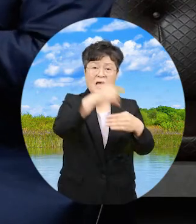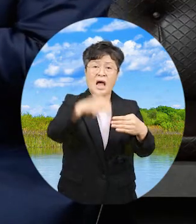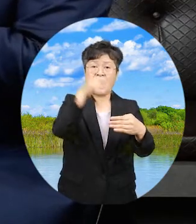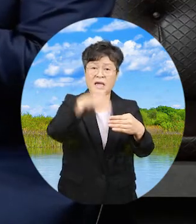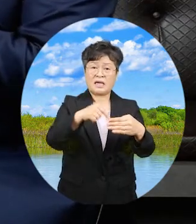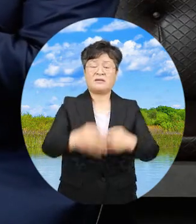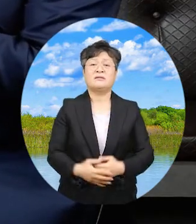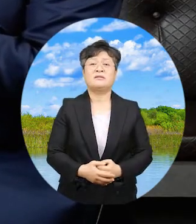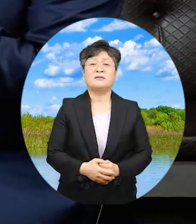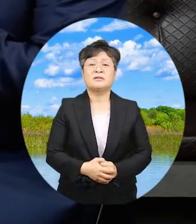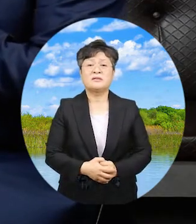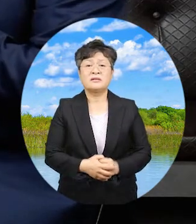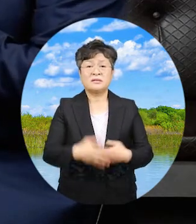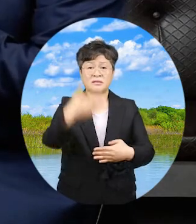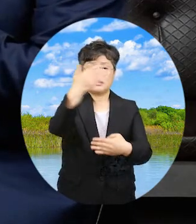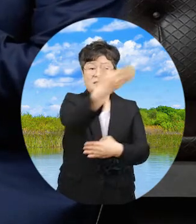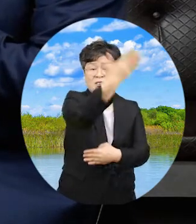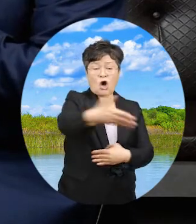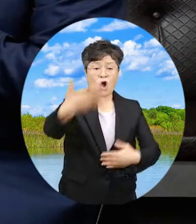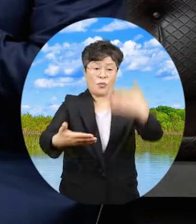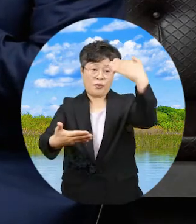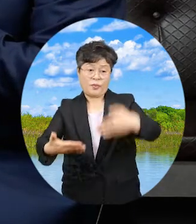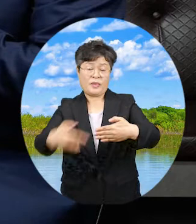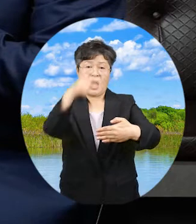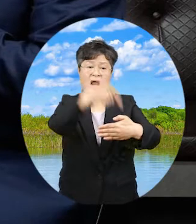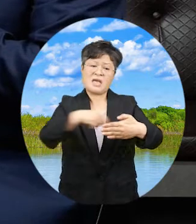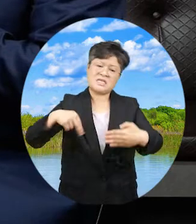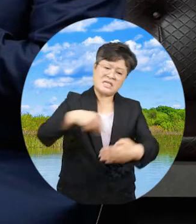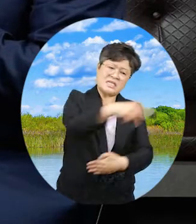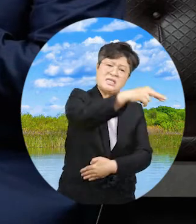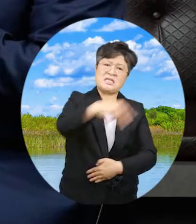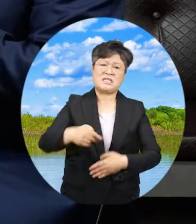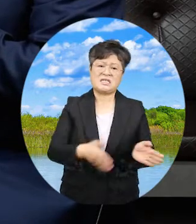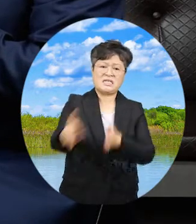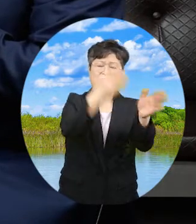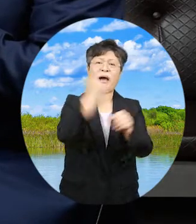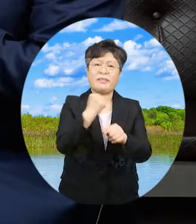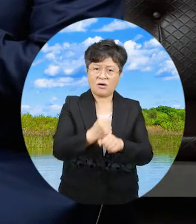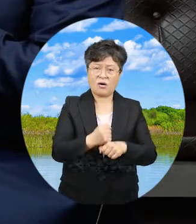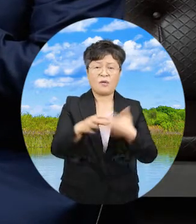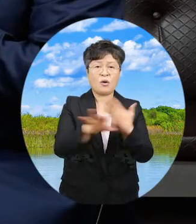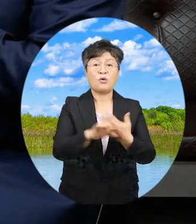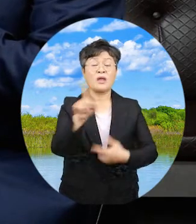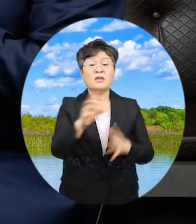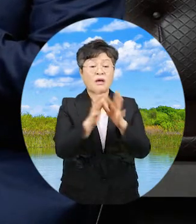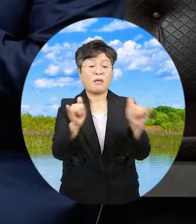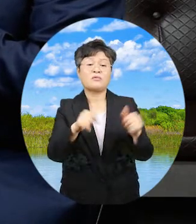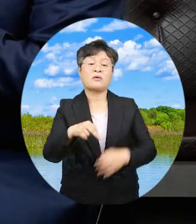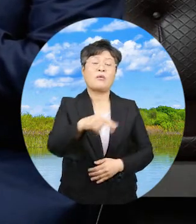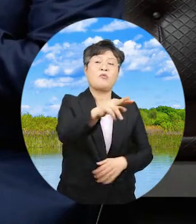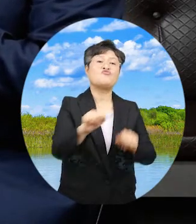이 공원 하천 내에 또 여러 시설물들이 많이 생기면 물이 흘러가는 그 면적을 통수 단면이라고